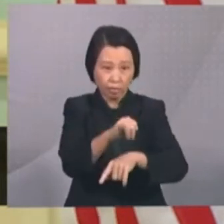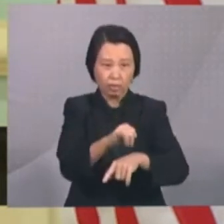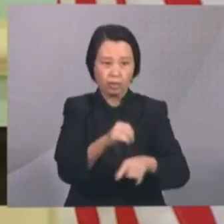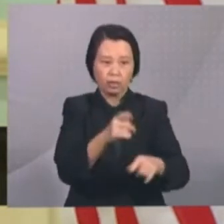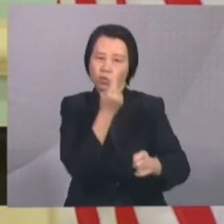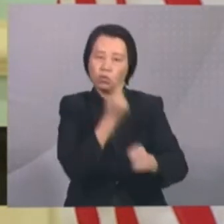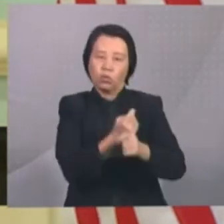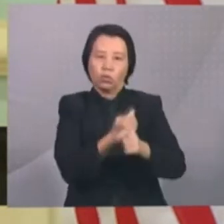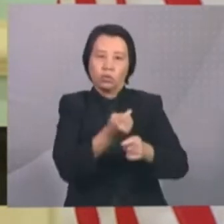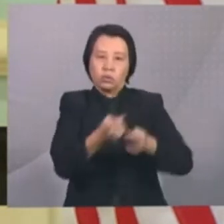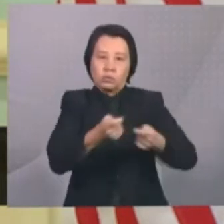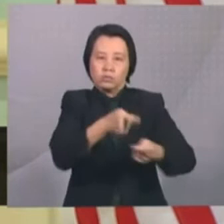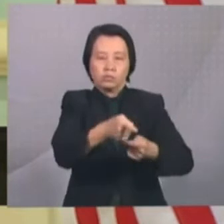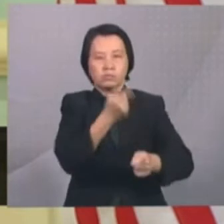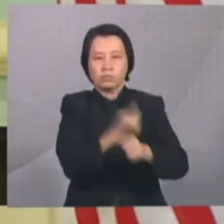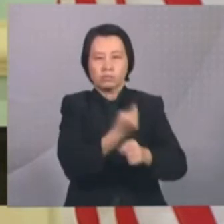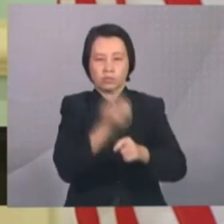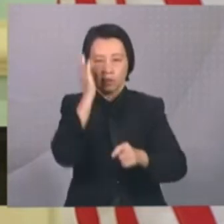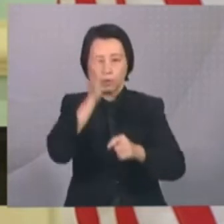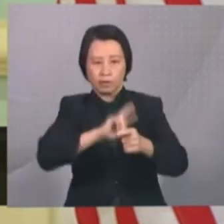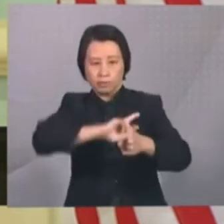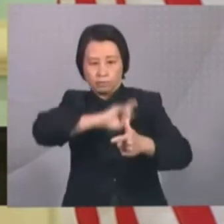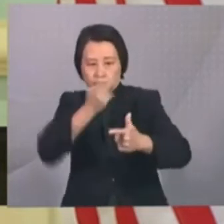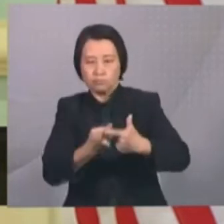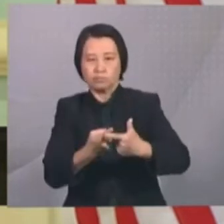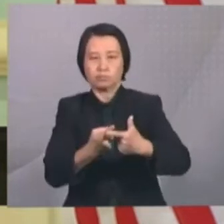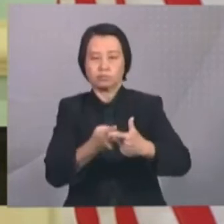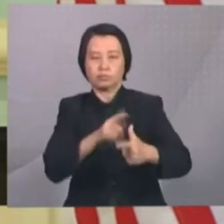mengawalnya akan ditingkatkan kepada